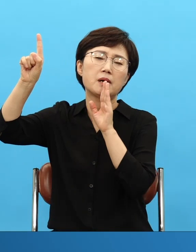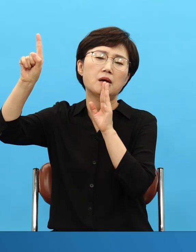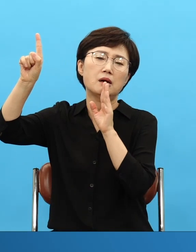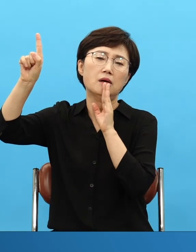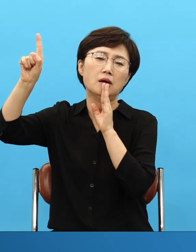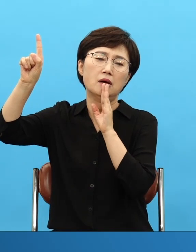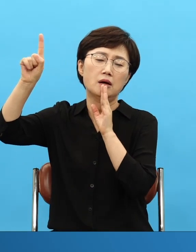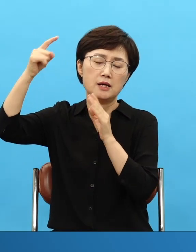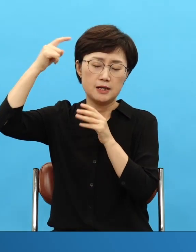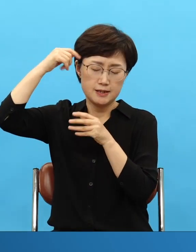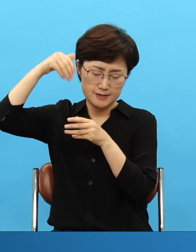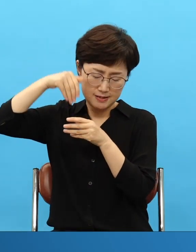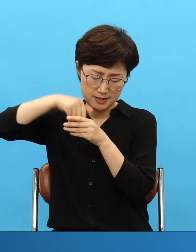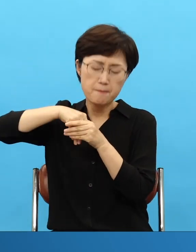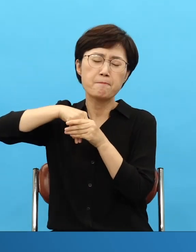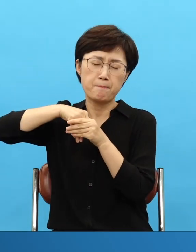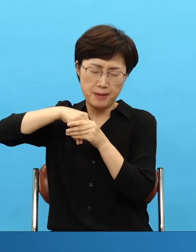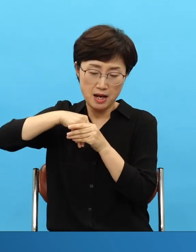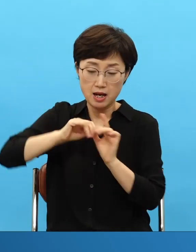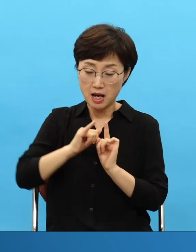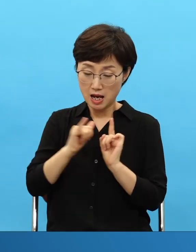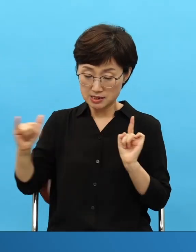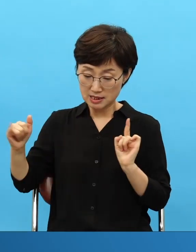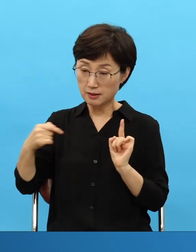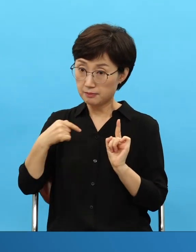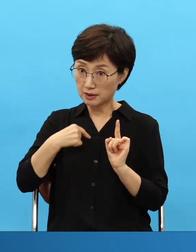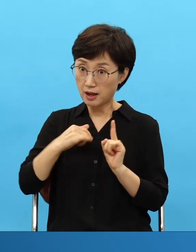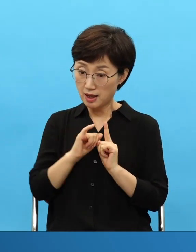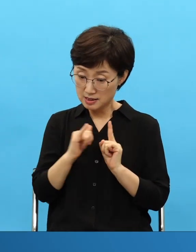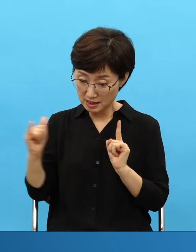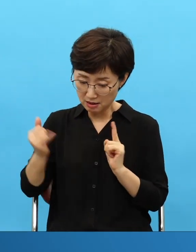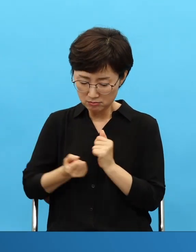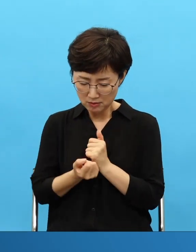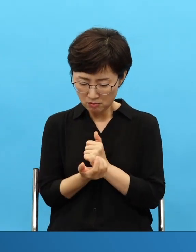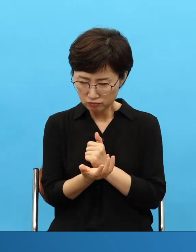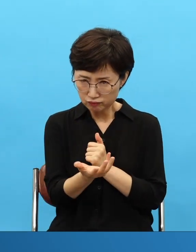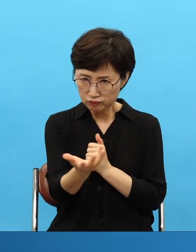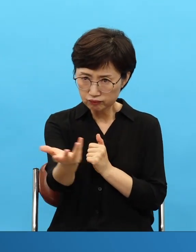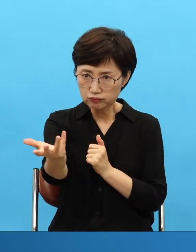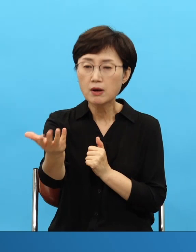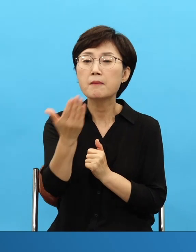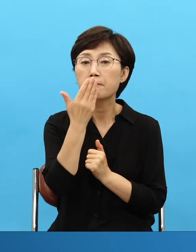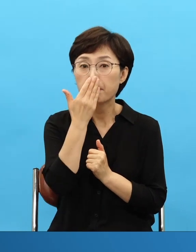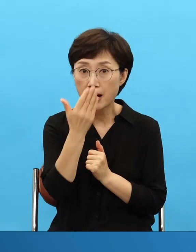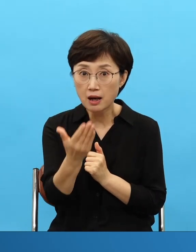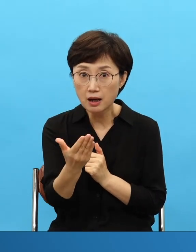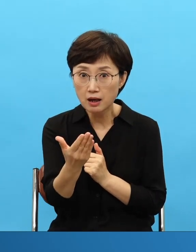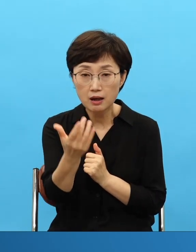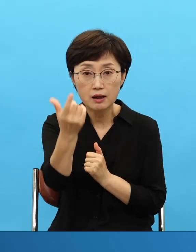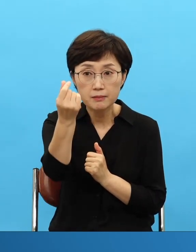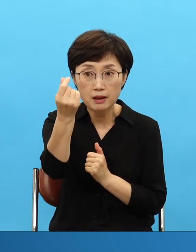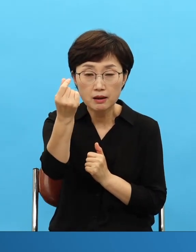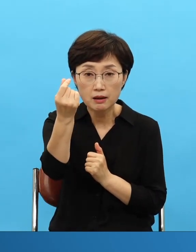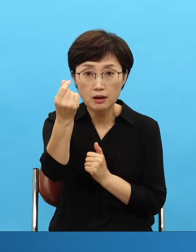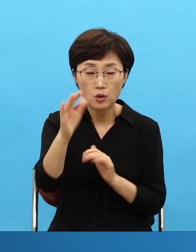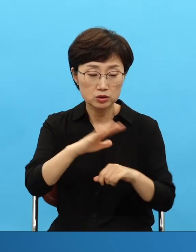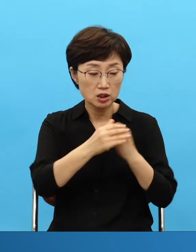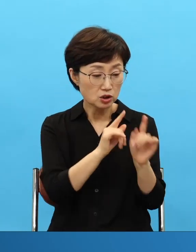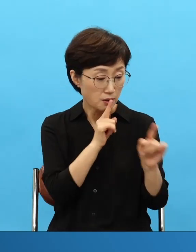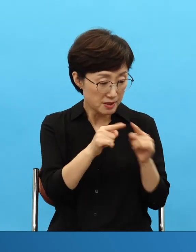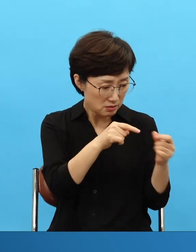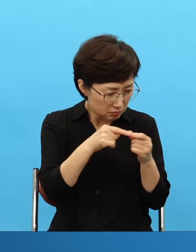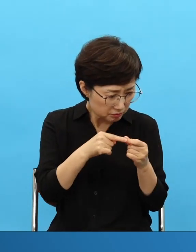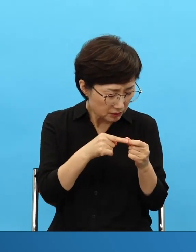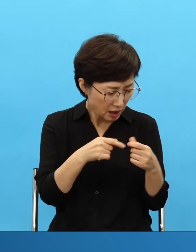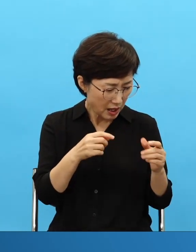even if it's you, one person, you can save your entire household. 오늘 성경에 낙심하지 말라. Today's scripture tells us, do not be dismayed 이거면